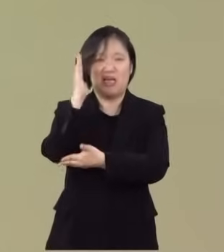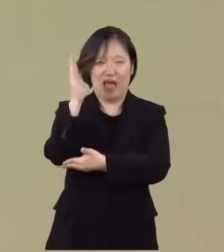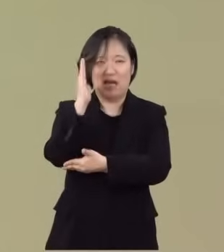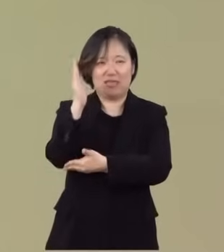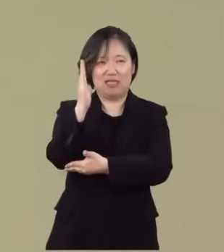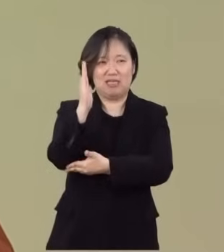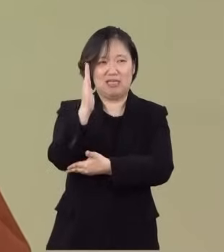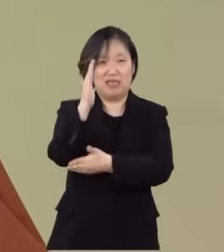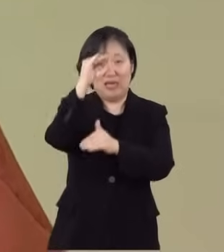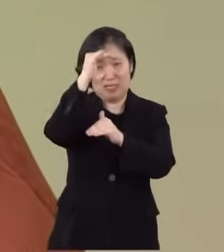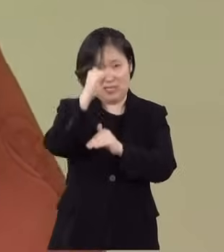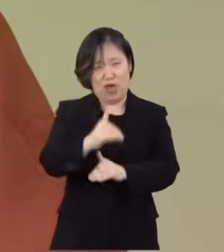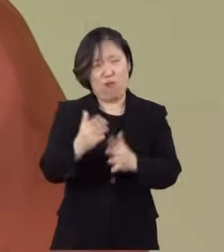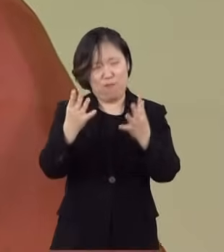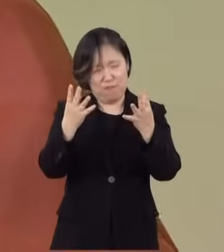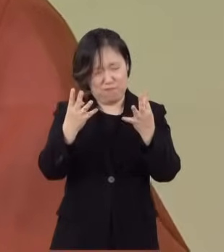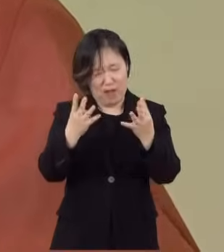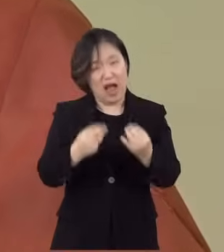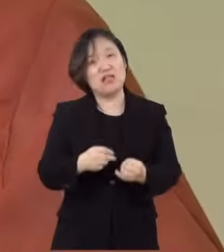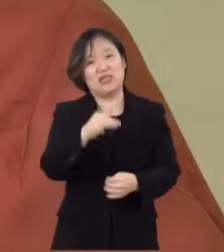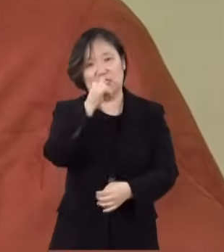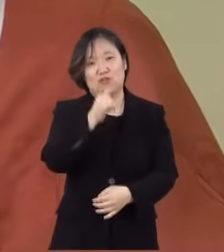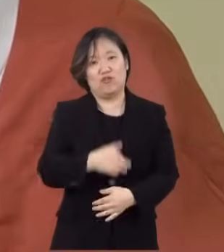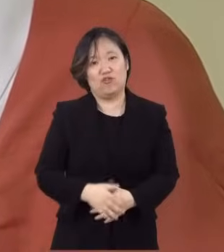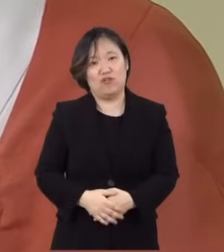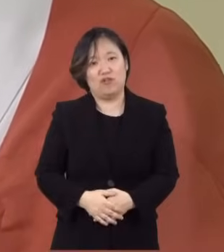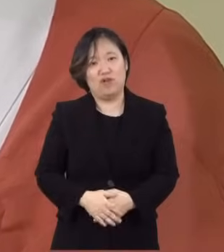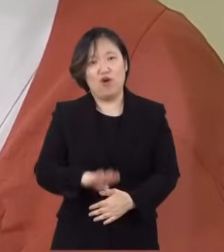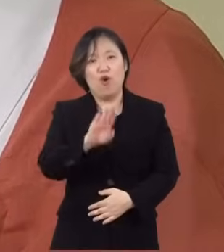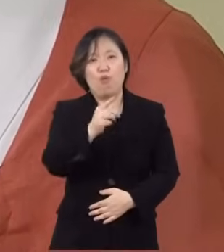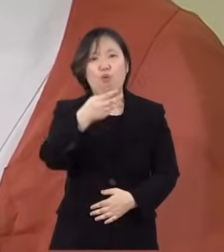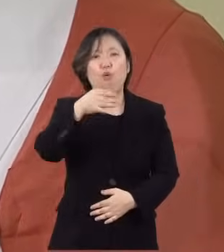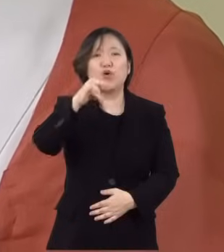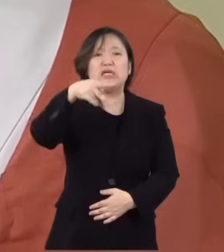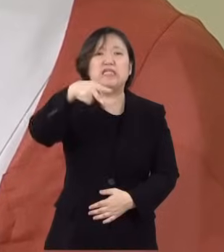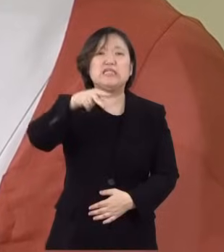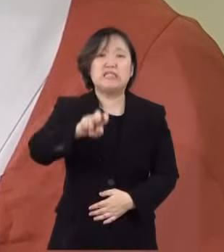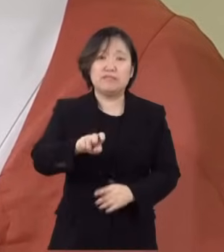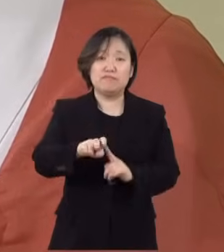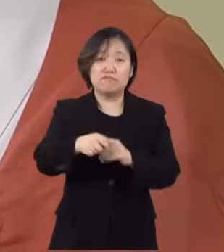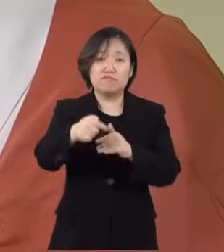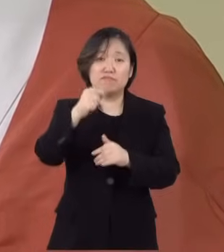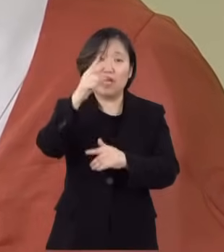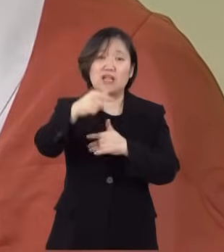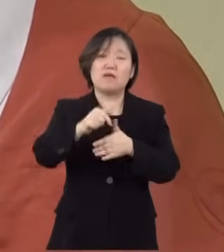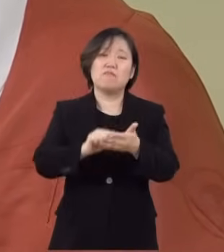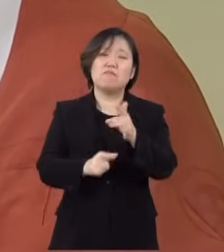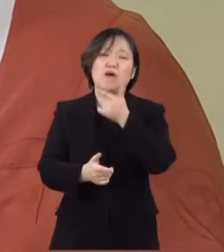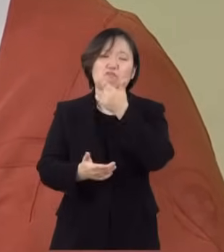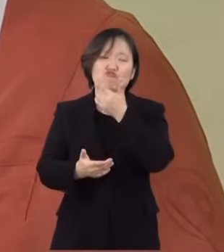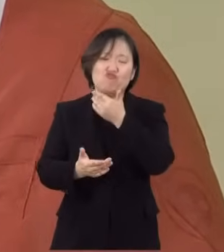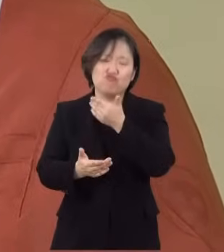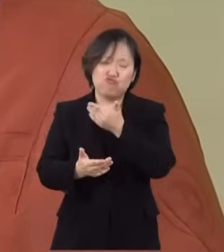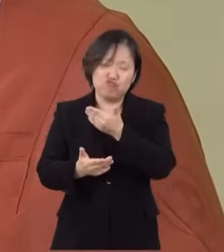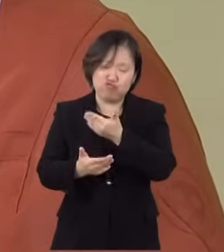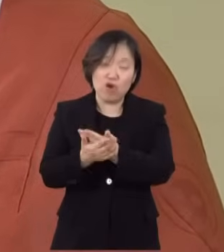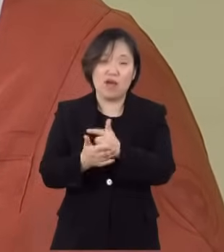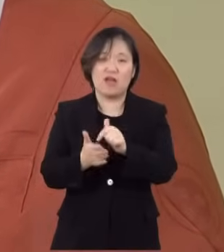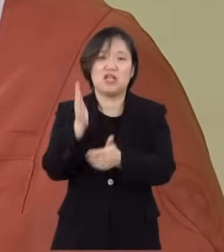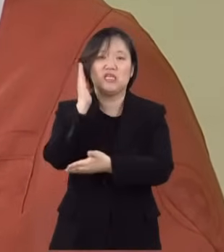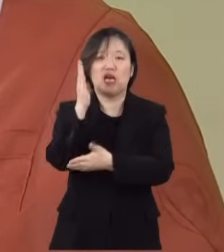대해서 끊임없이 끊임없이 보리심의 중요성에 대해서 이야기하고